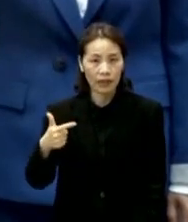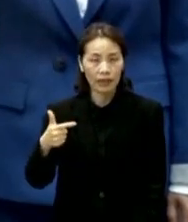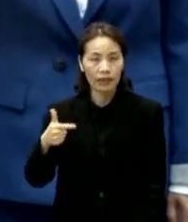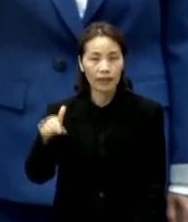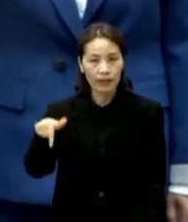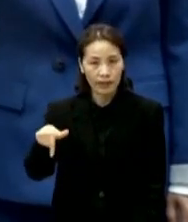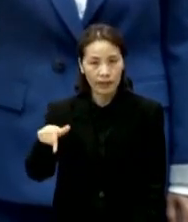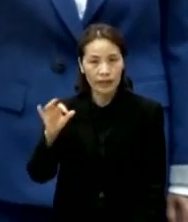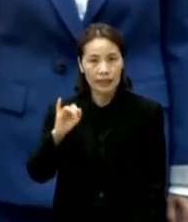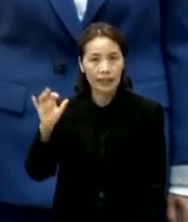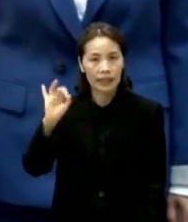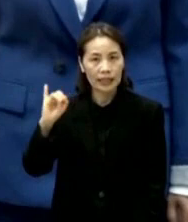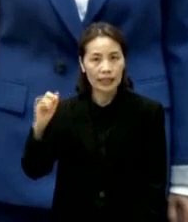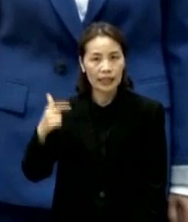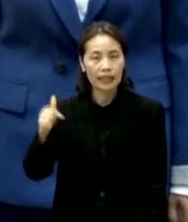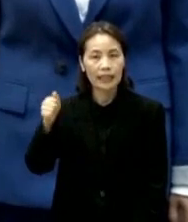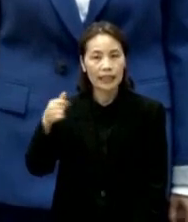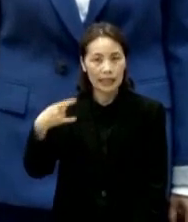의원